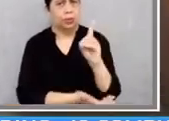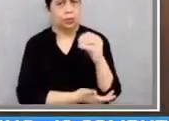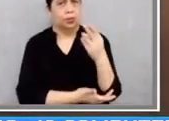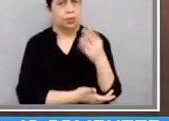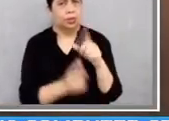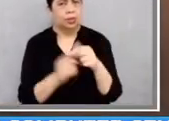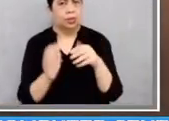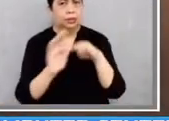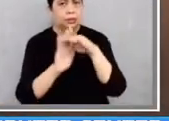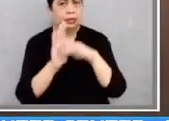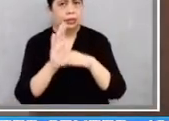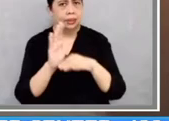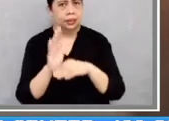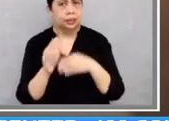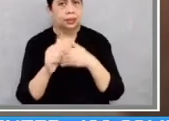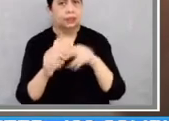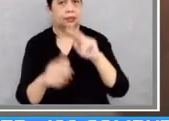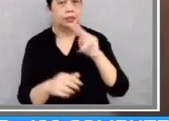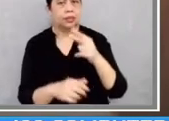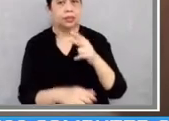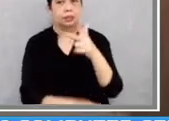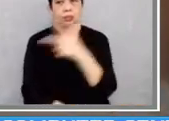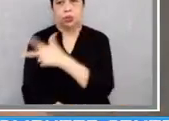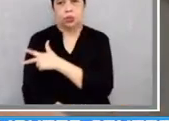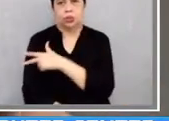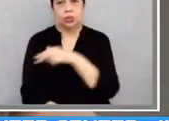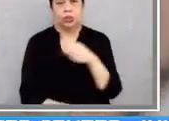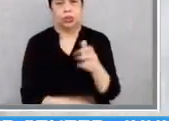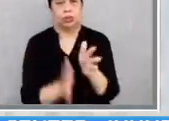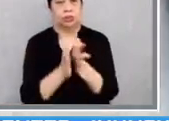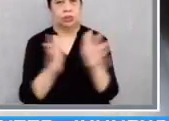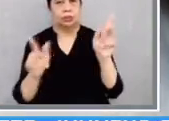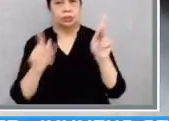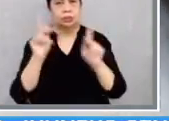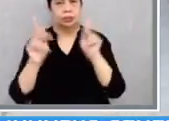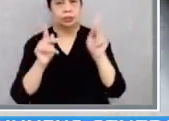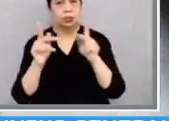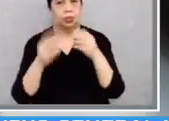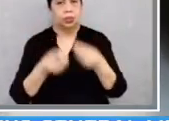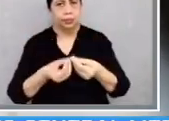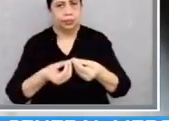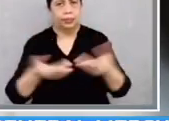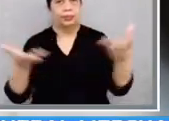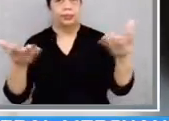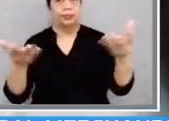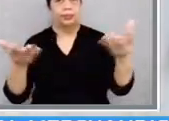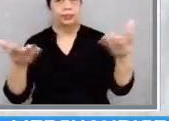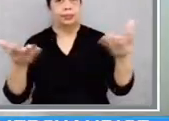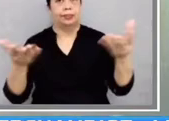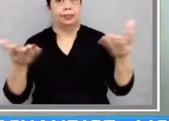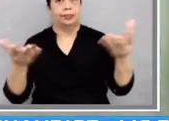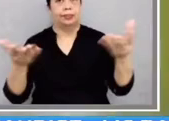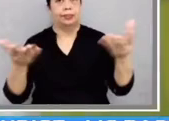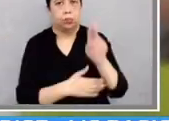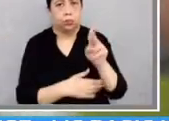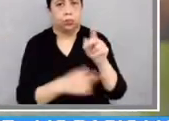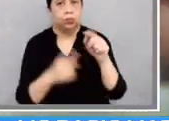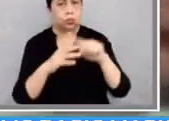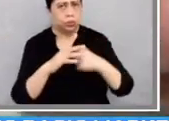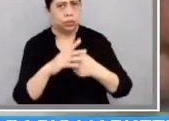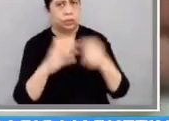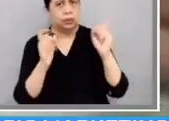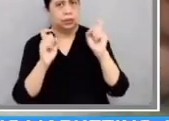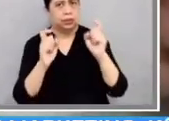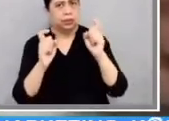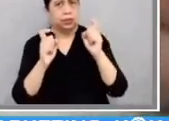guidelines para sa second booster shot ng general public at ipamamahagi na ito sa mga LGU para masimula na agad